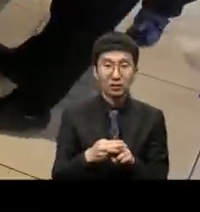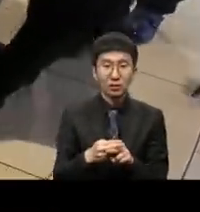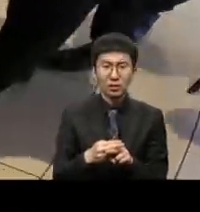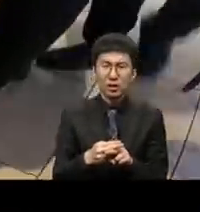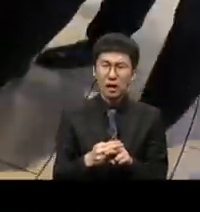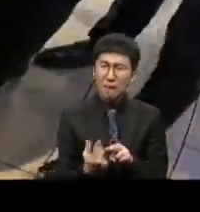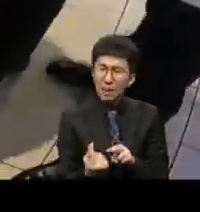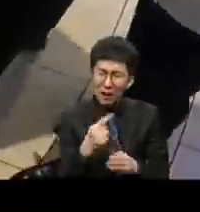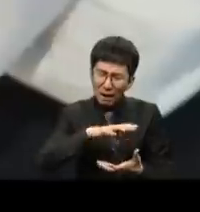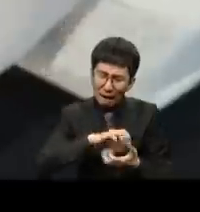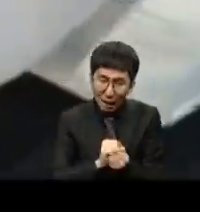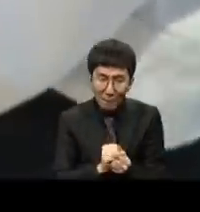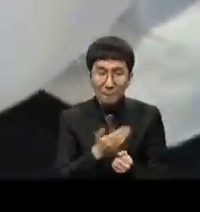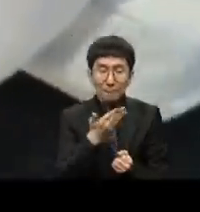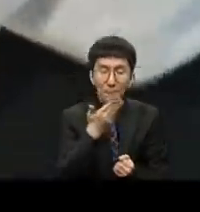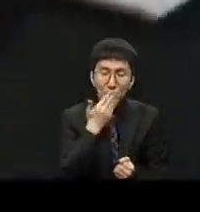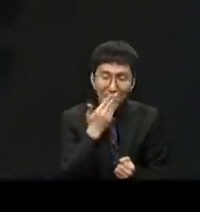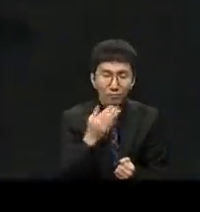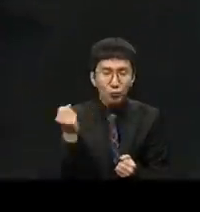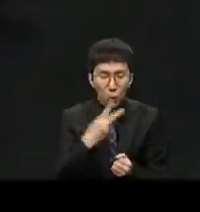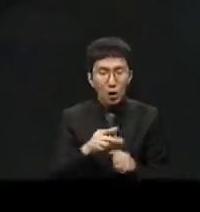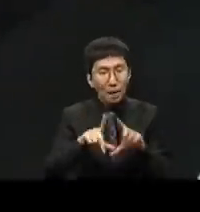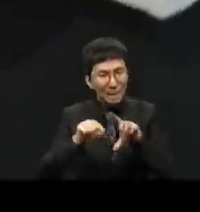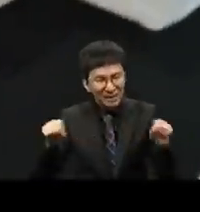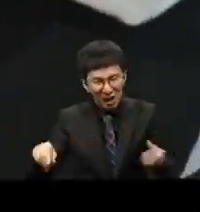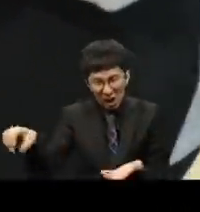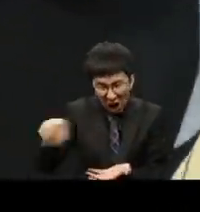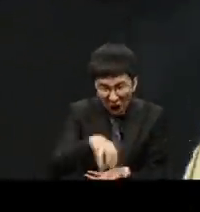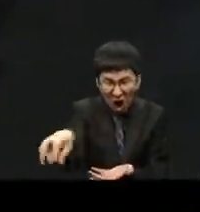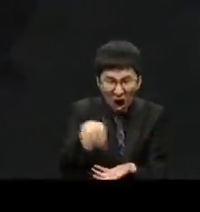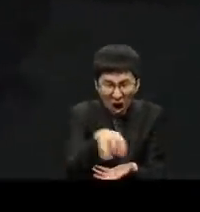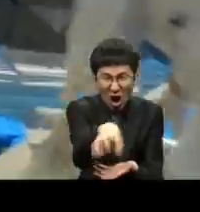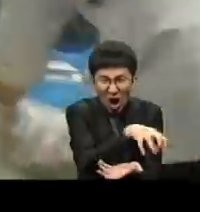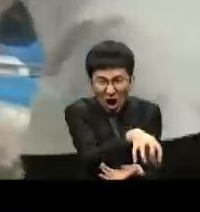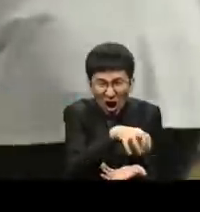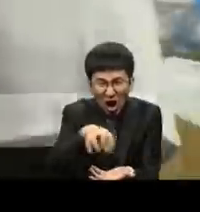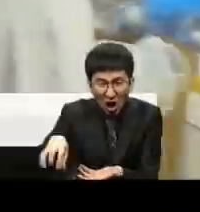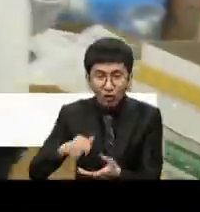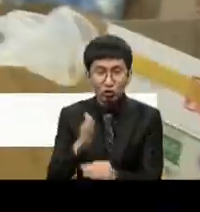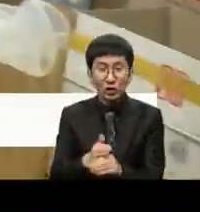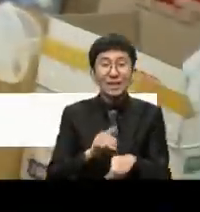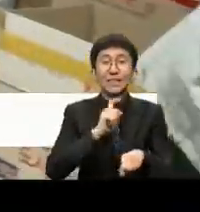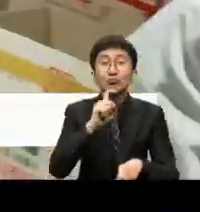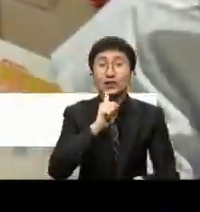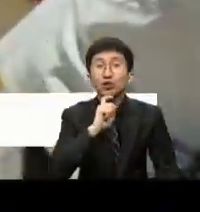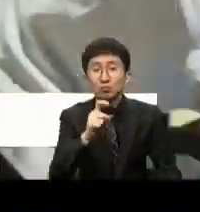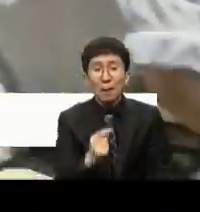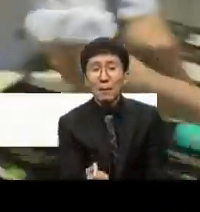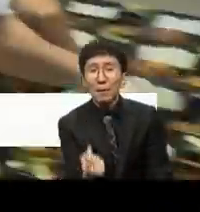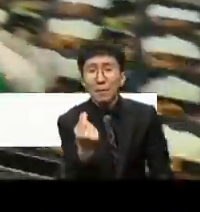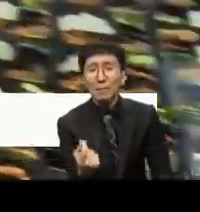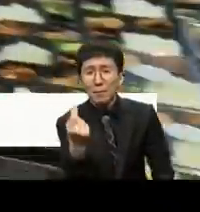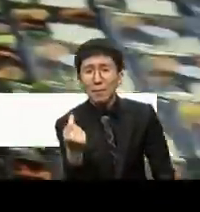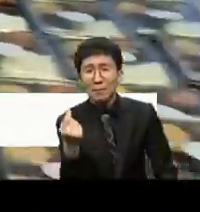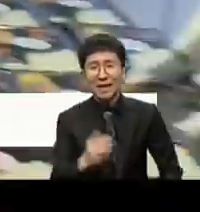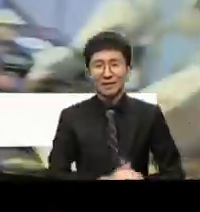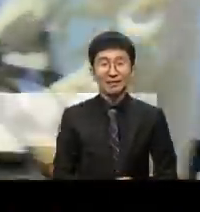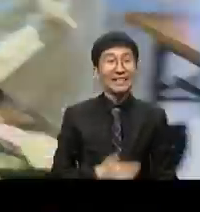빨리 밥과 반찬을 용기에 담느라 손이 쉴 틈이 없습니다. 10분 남았어요. 빨리 벗어주세요.